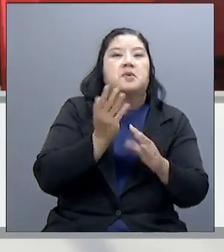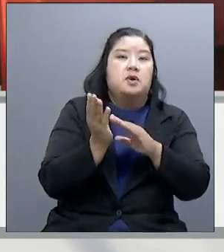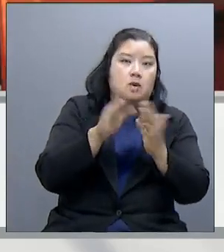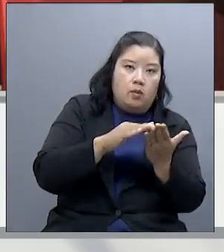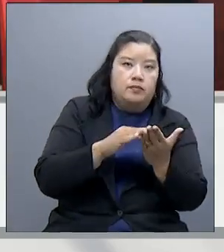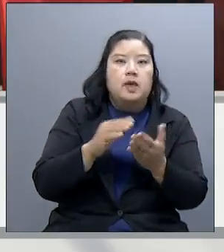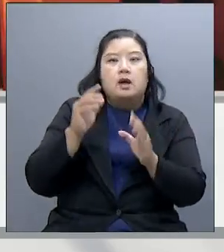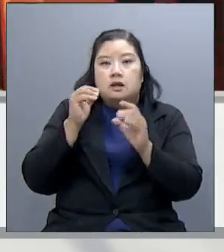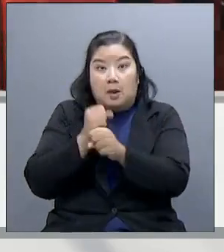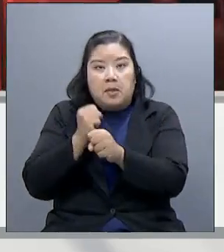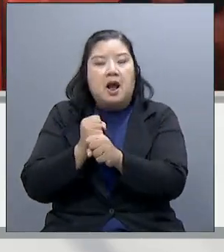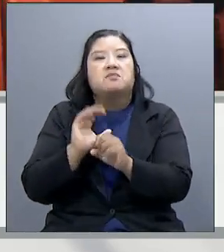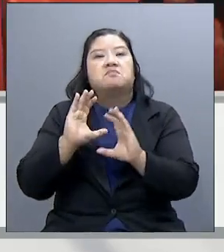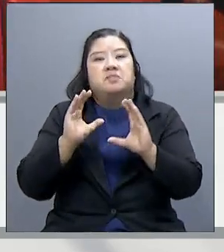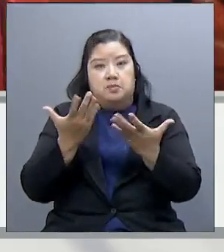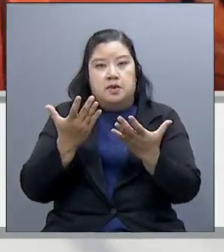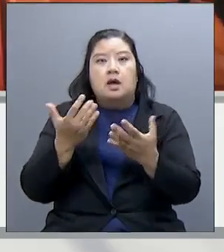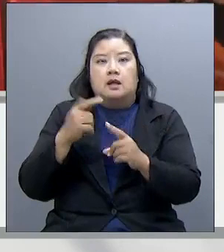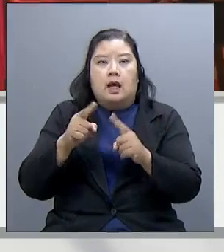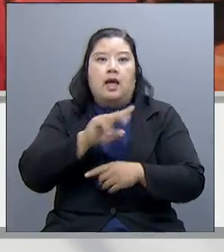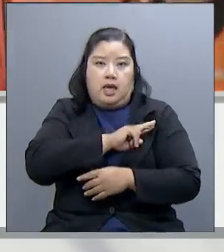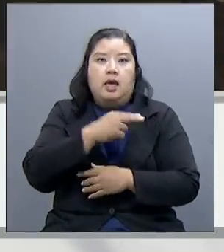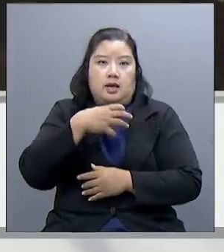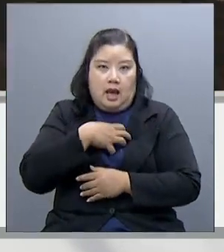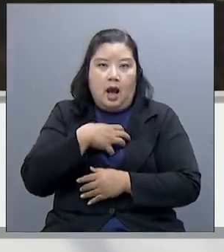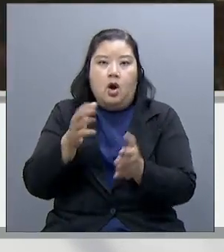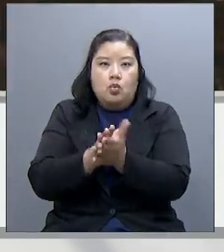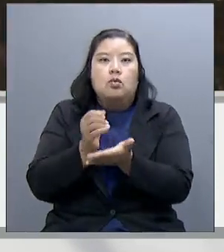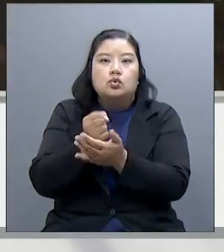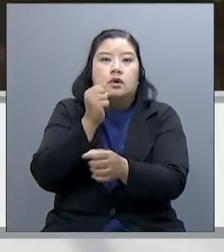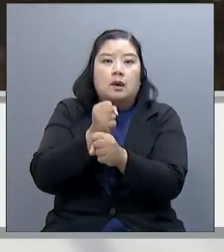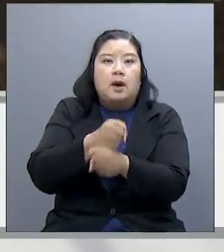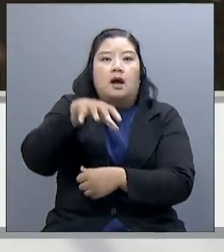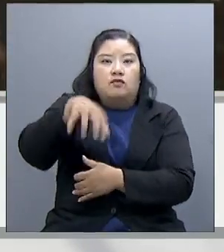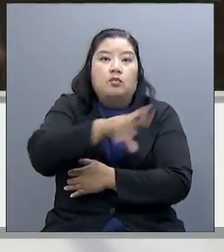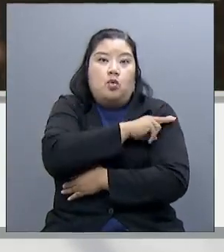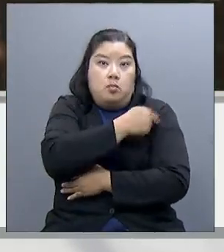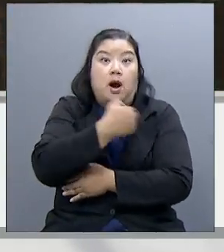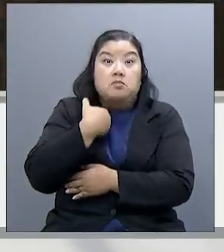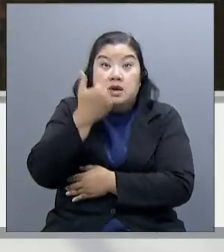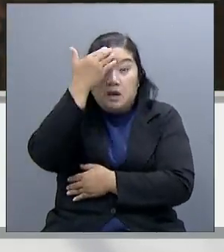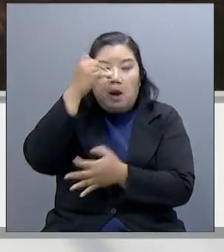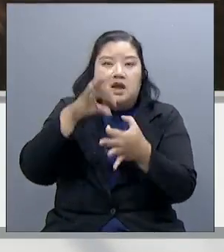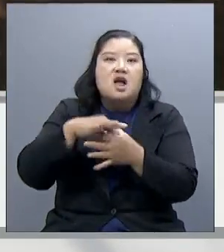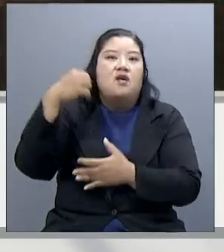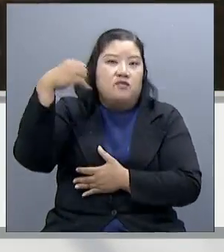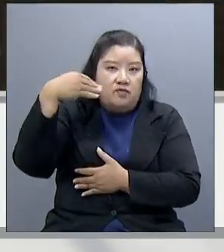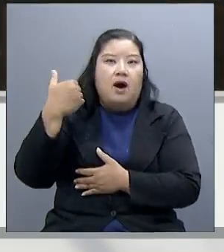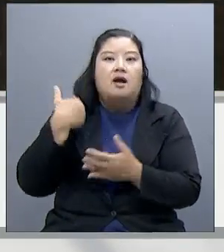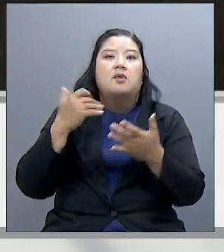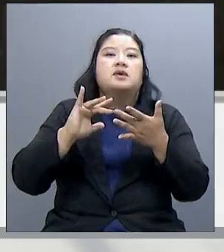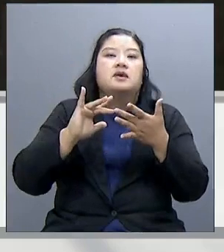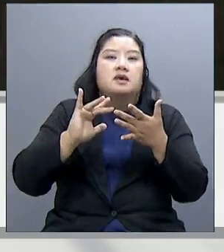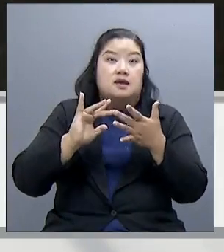ครอบครัวบางคนเลือกจะเข้าไปทำงานในโรงพยาบาลซึ่งเป็นที่เดียวที่มีกระแสไฟฟ้าและมีอินเทอร์เน็ตค่ะ